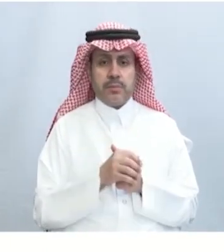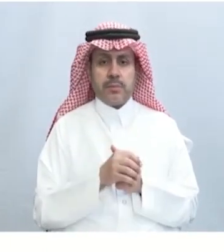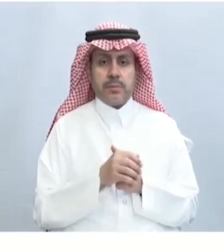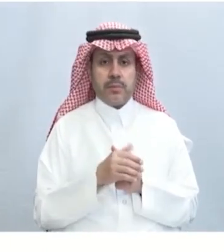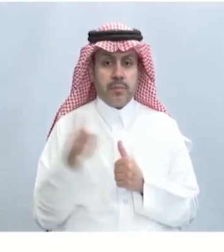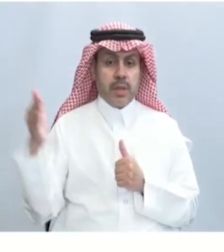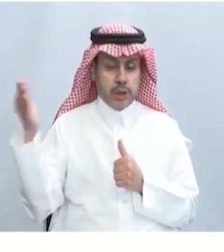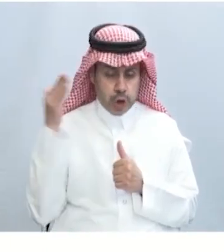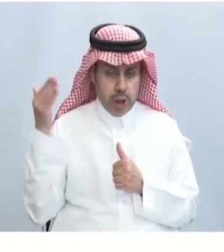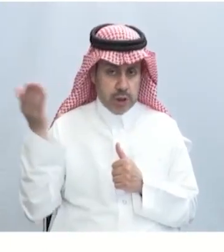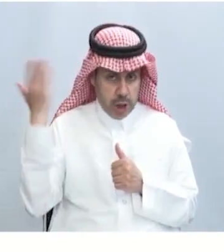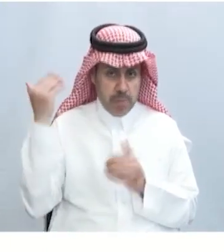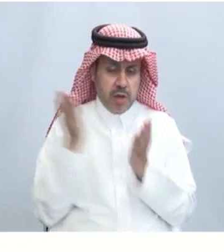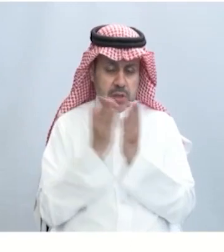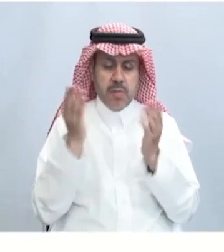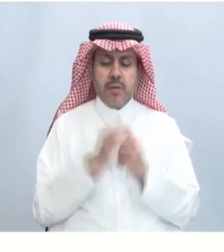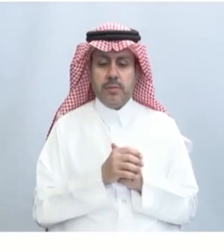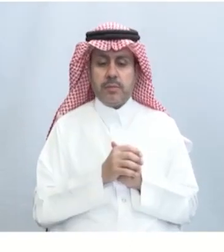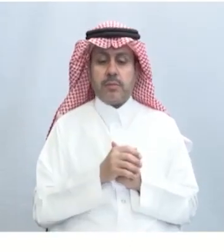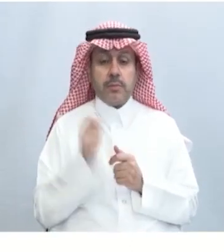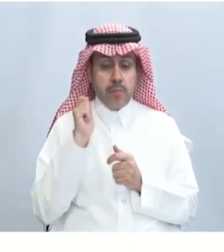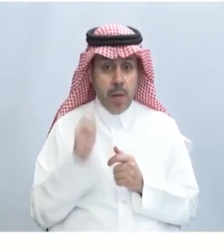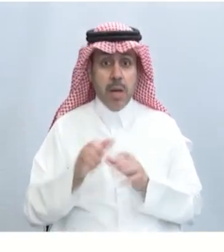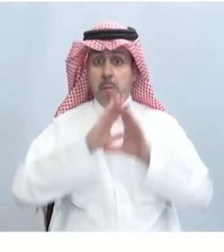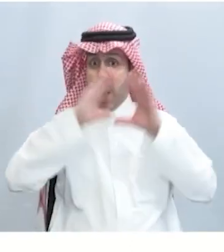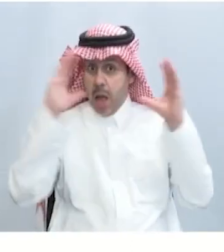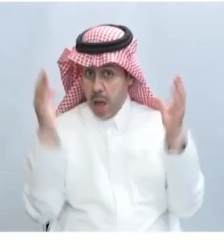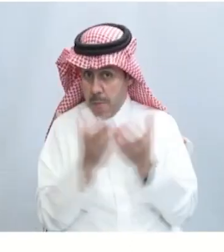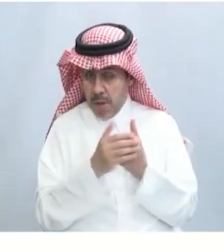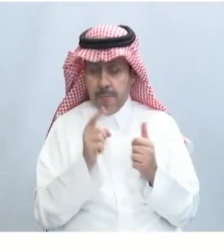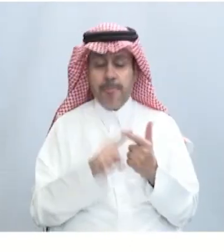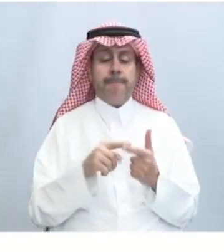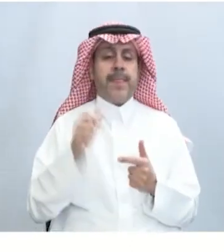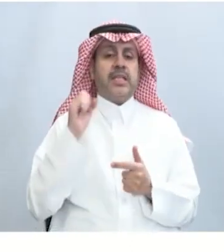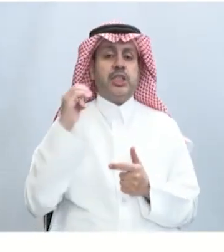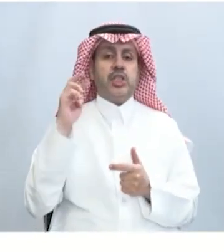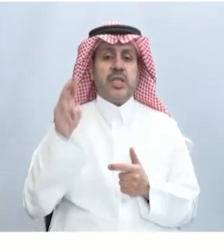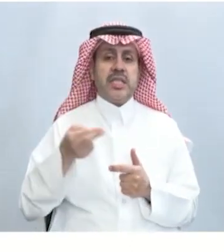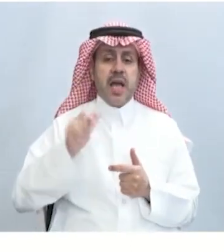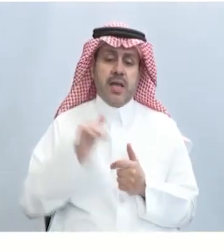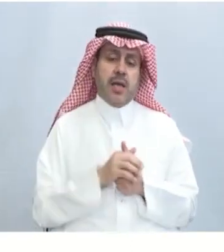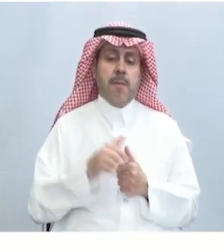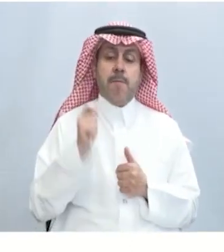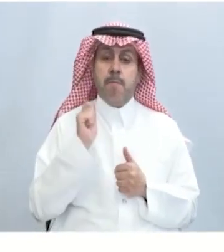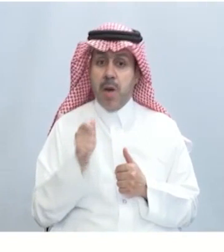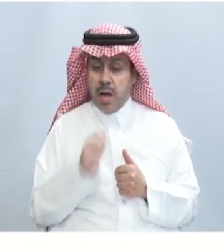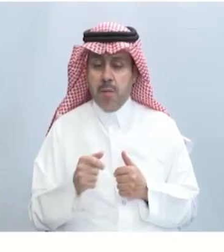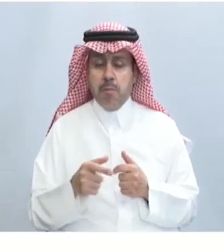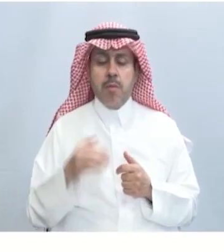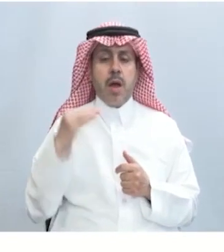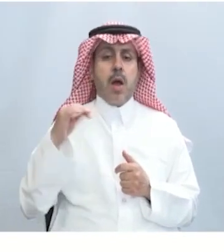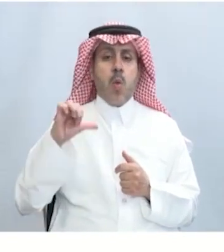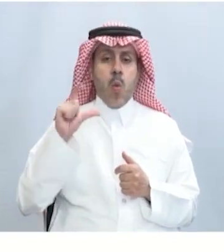معنا المحاكم العامه والمحاكم الجزائيه ومحاكم الاحوال الشخصيه ومحاكم التجاريه